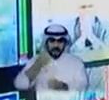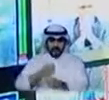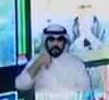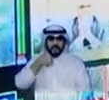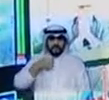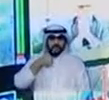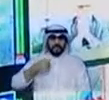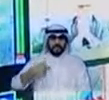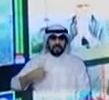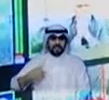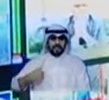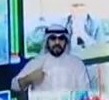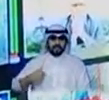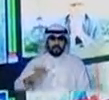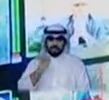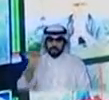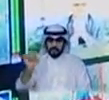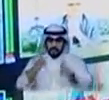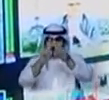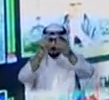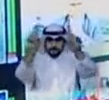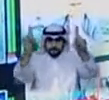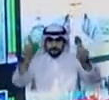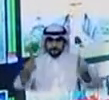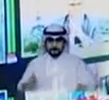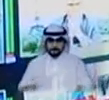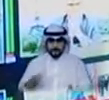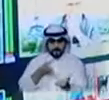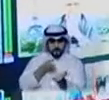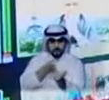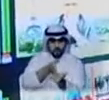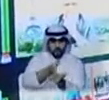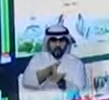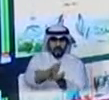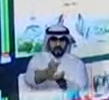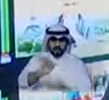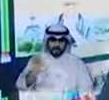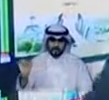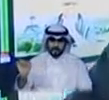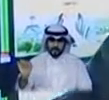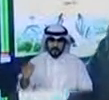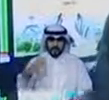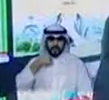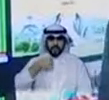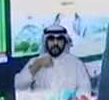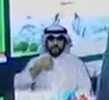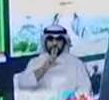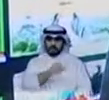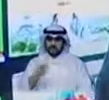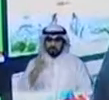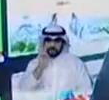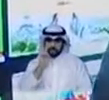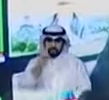واي انترناشونال جيت واي. فالمينوس انترناشونال جيت واي انك انت المينوس هو بيغطي الدول العربيه